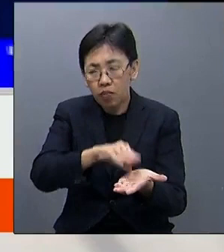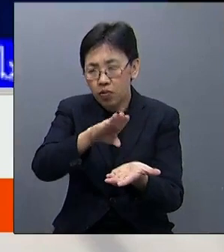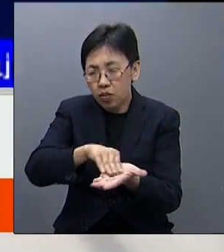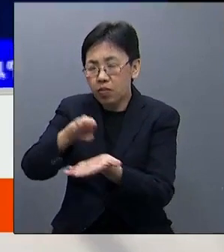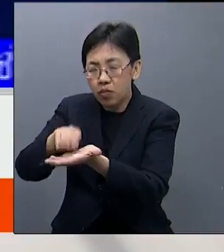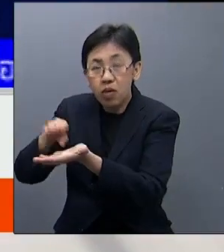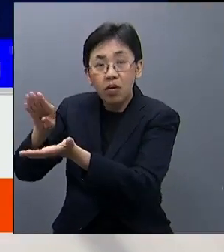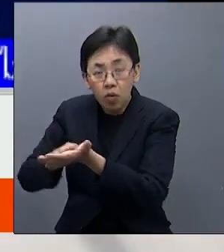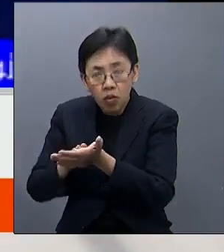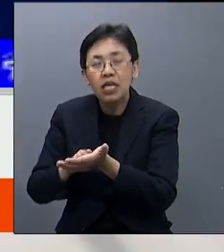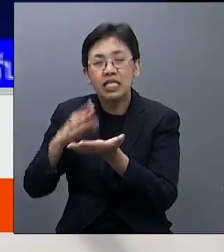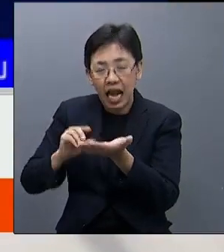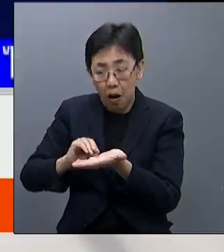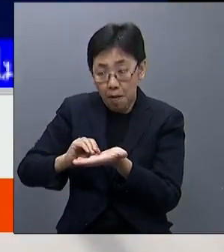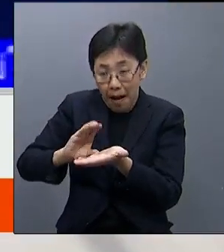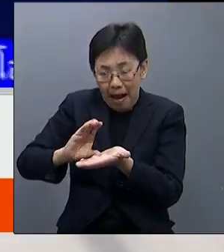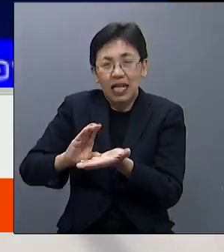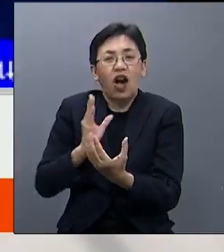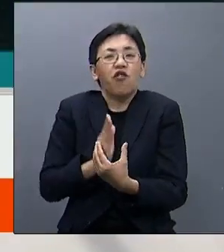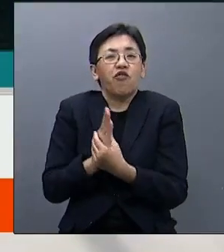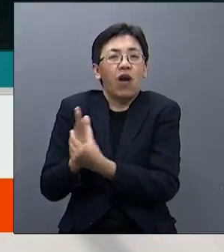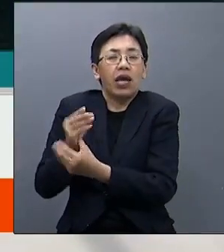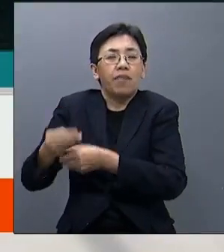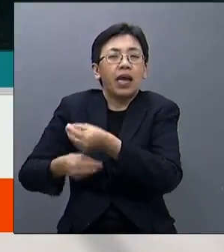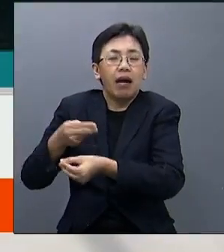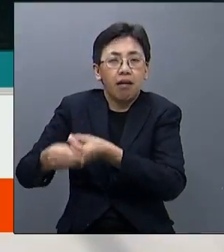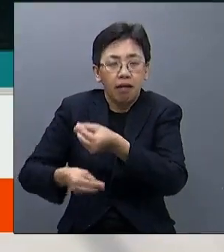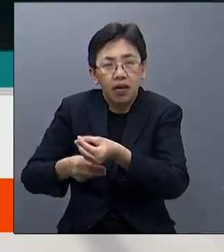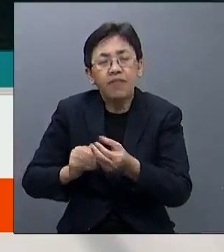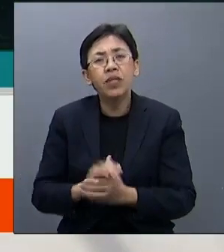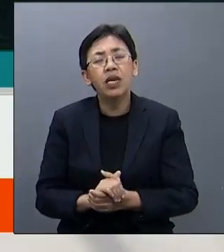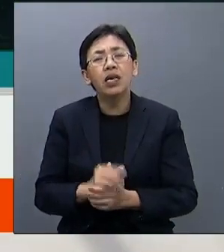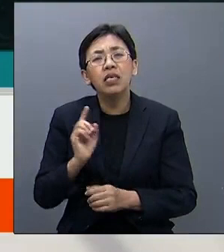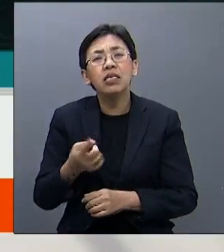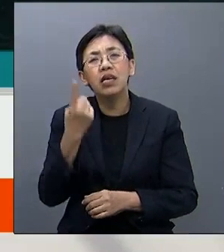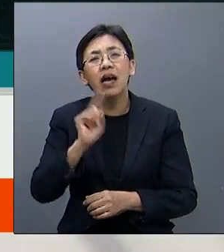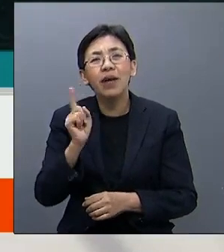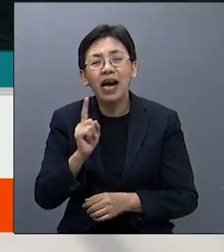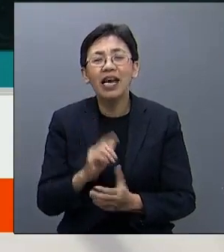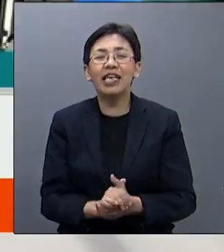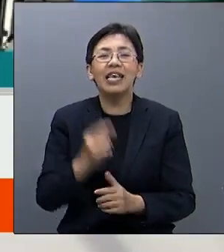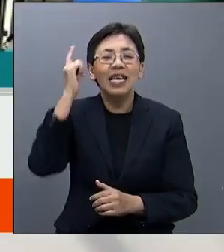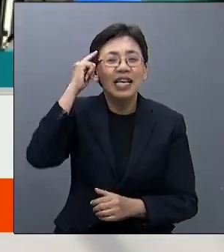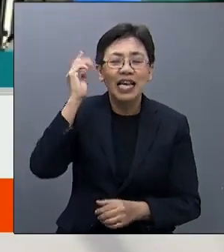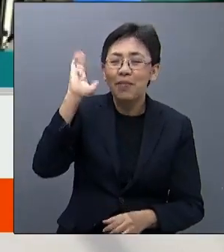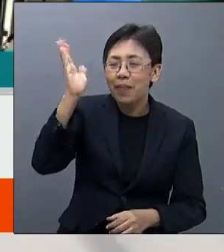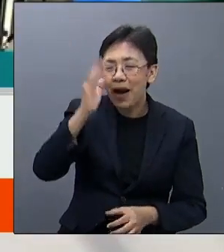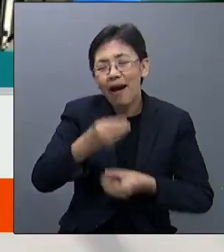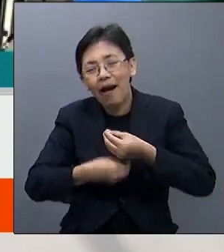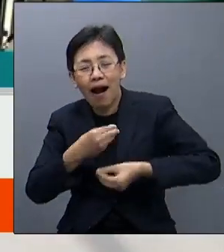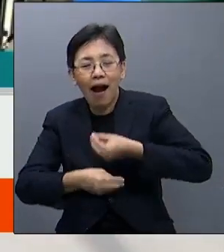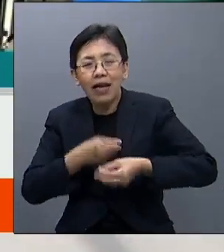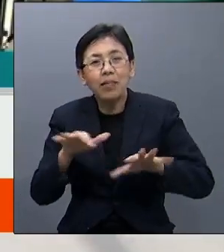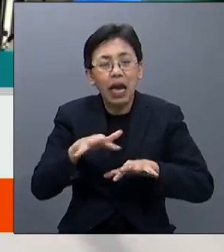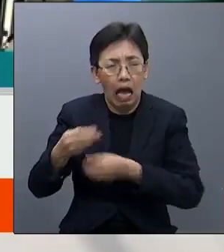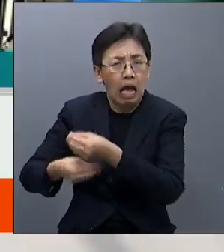ว้แล้วก็ไปขายโดยฉากแม่ก็คือเอาไว้ทำ SMS marketing email marketing นะครับ